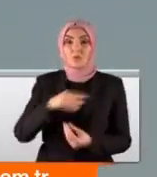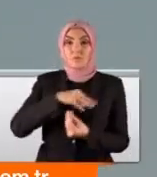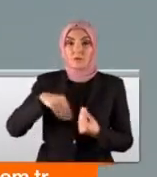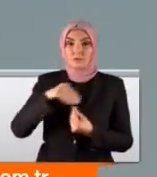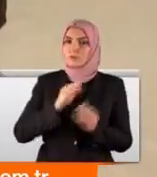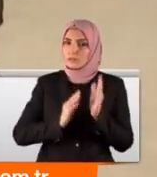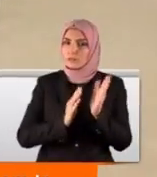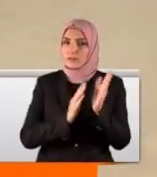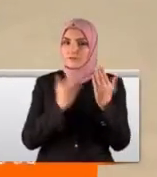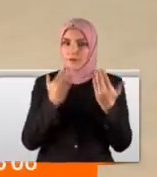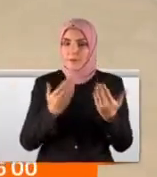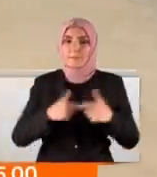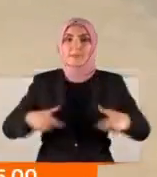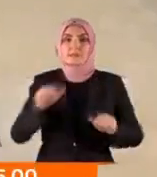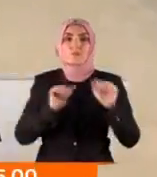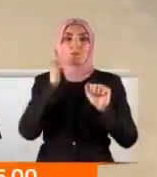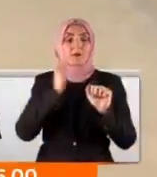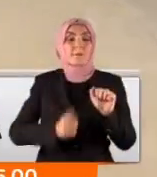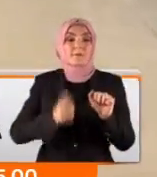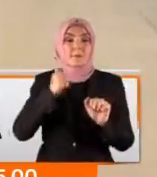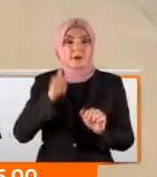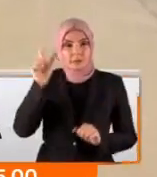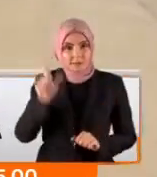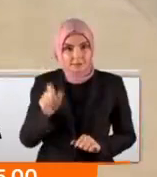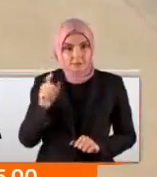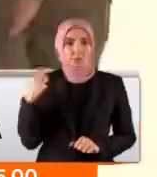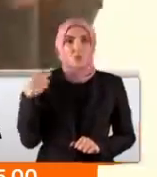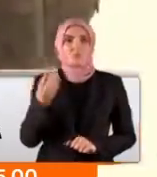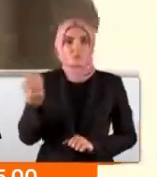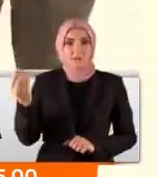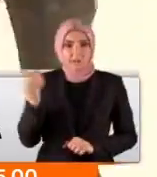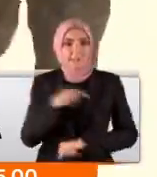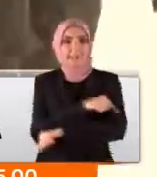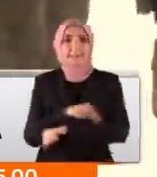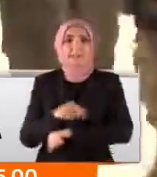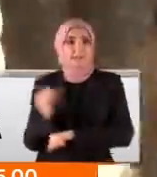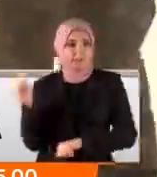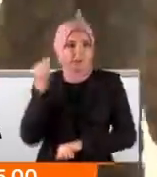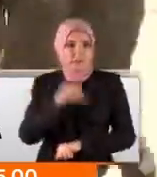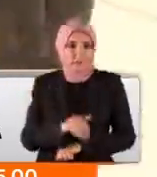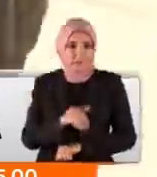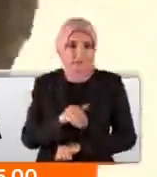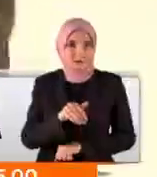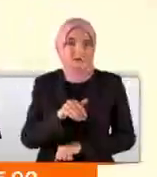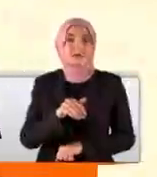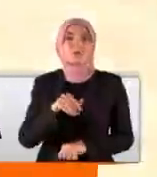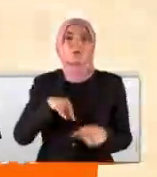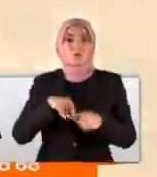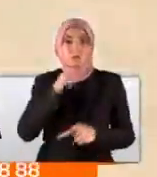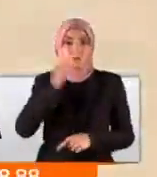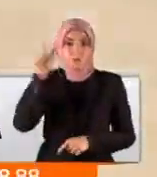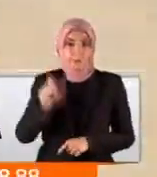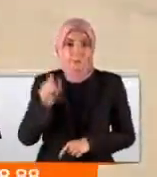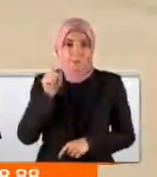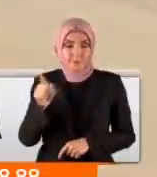Operasyonlar sürerken Milli Savunma Bakanı Hulusi Akar'la komutanlar da sınıra çıkarma yaptı. Akar, Genelkurmay Başkanı Orgeneral